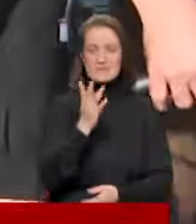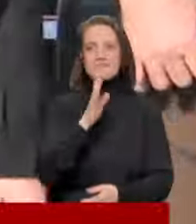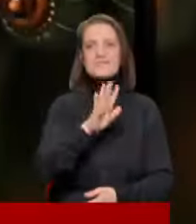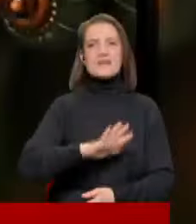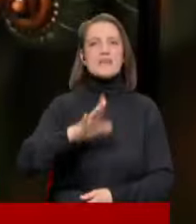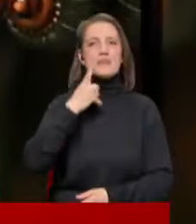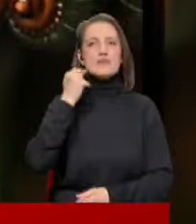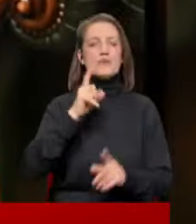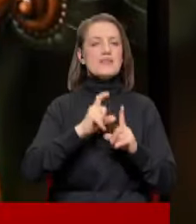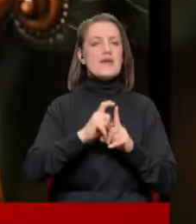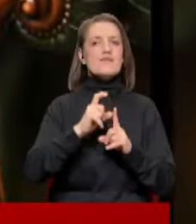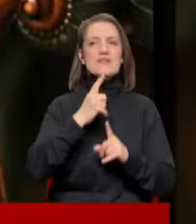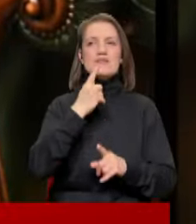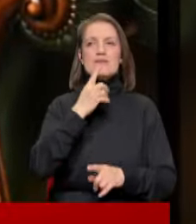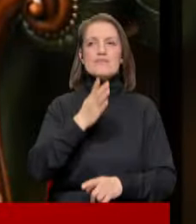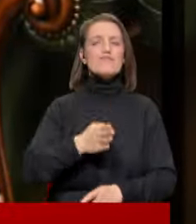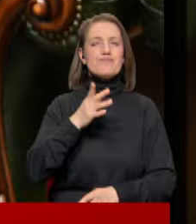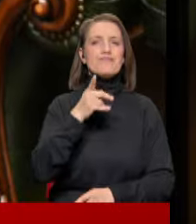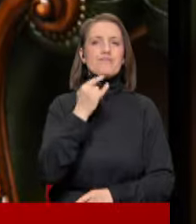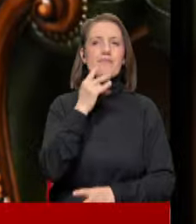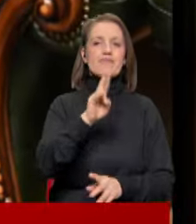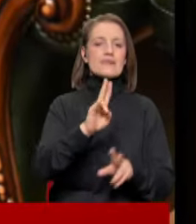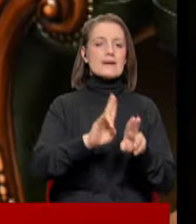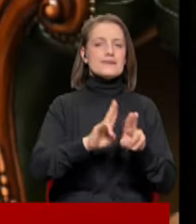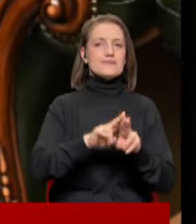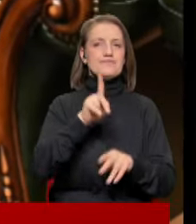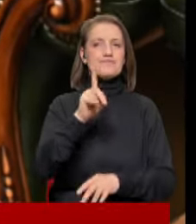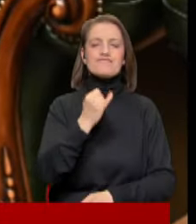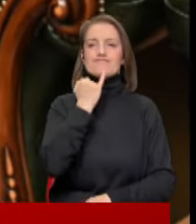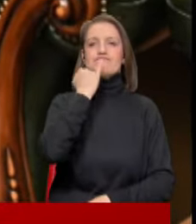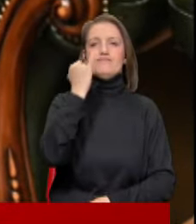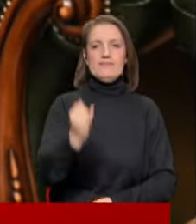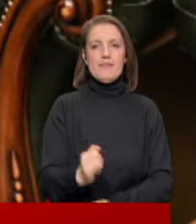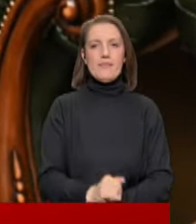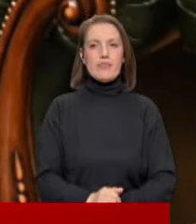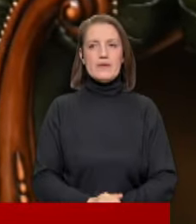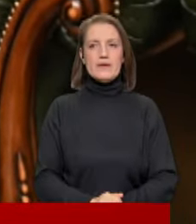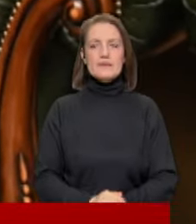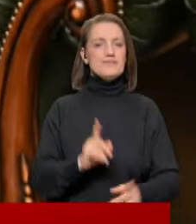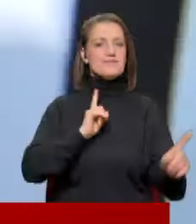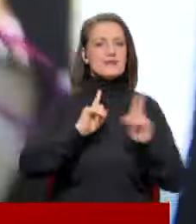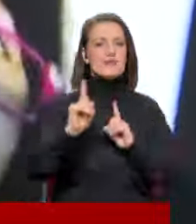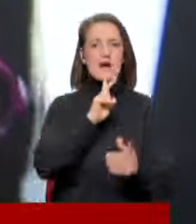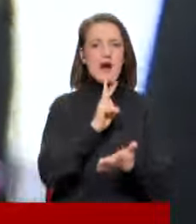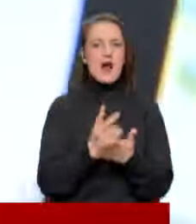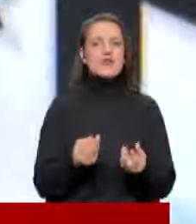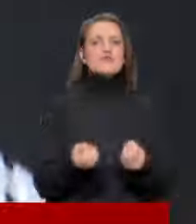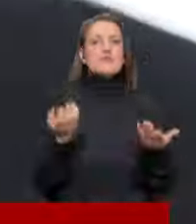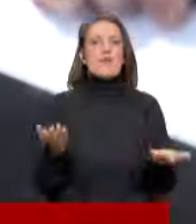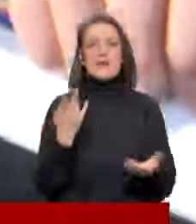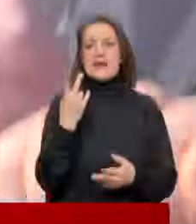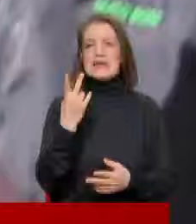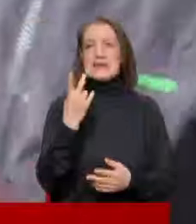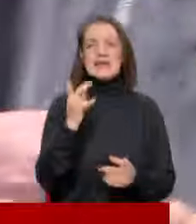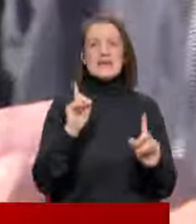Müdürü Devlet Demir Yollarının yeni genel müdürü veys Kurt'u makamında ziyaret etti davadan karar çıkmadı iki